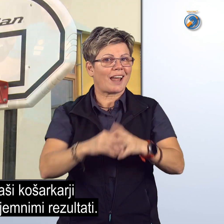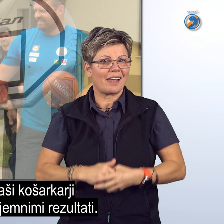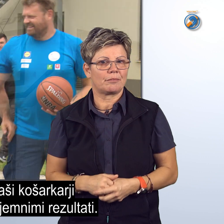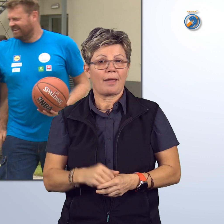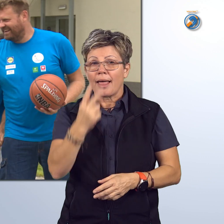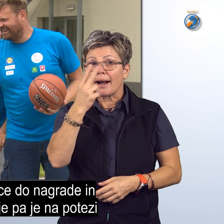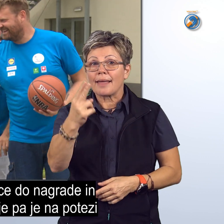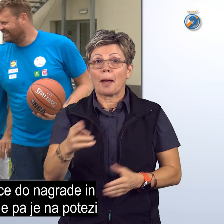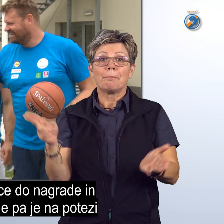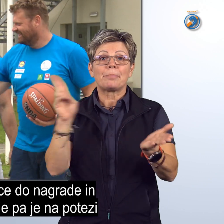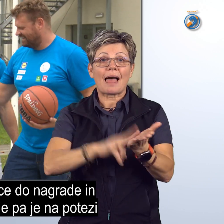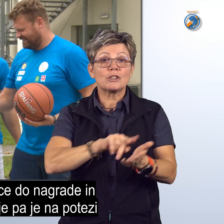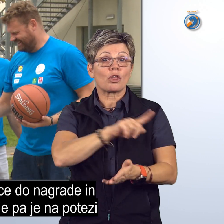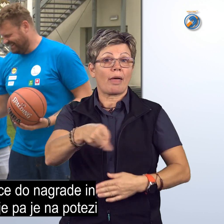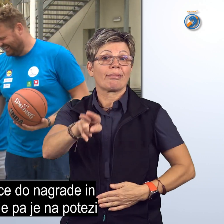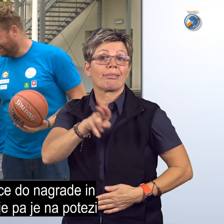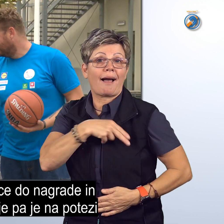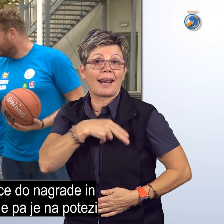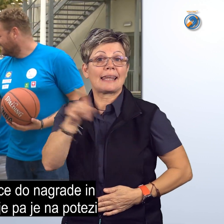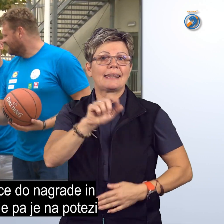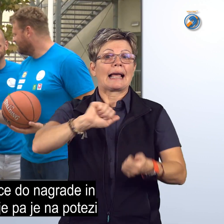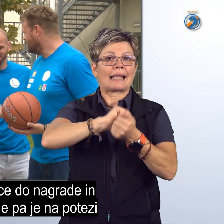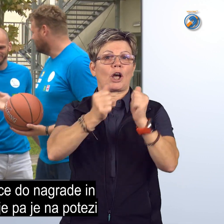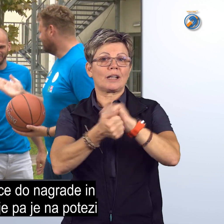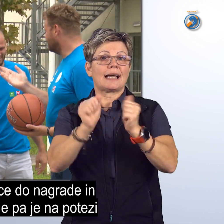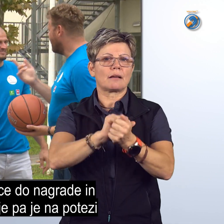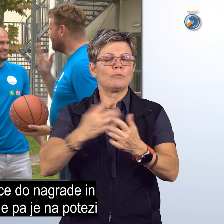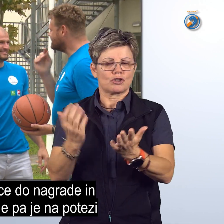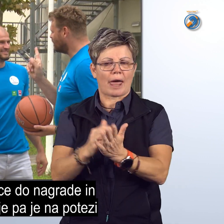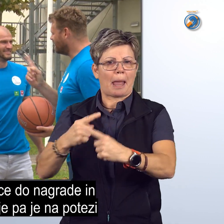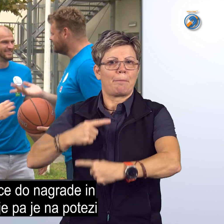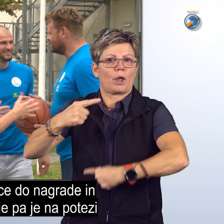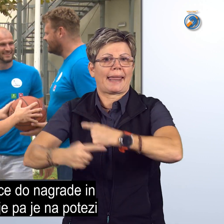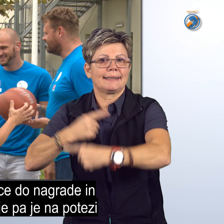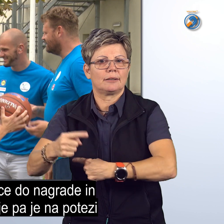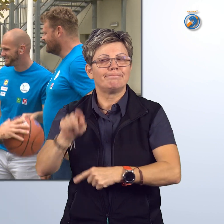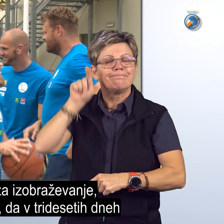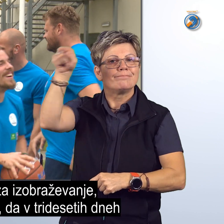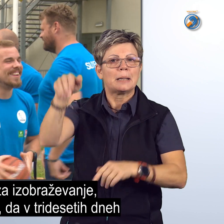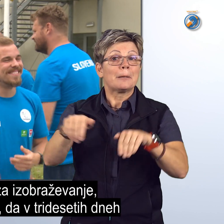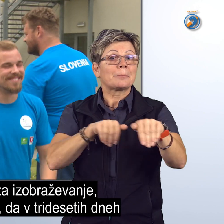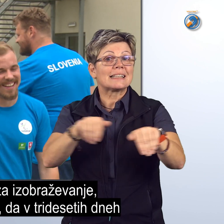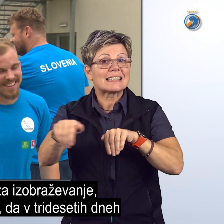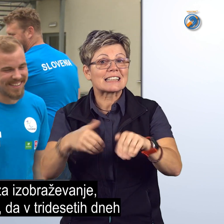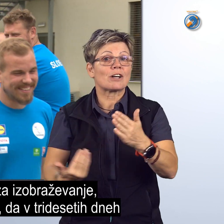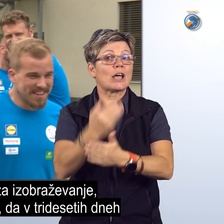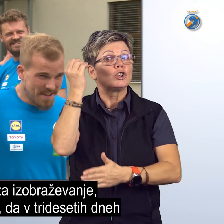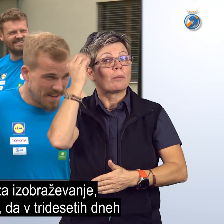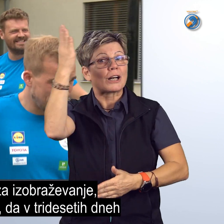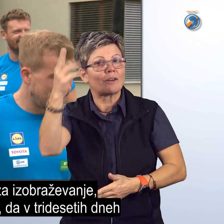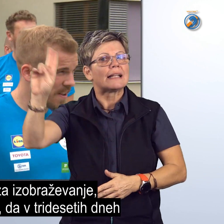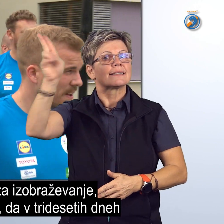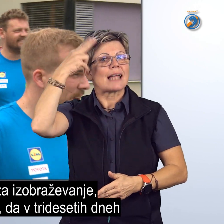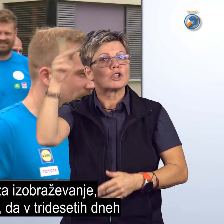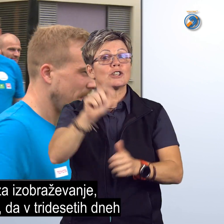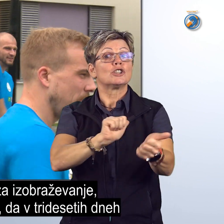izjemnimi rezultati. Glede pravice do nagrade in kategorizacije pa je na potezi Ministrstvo za